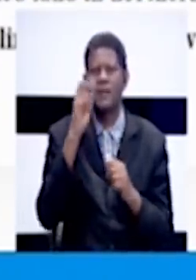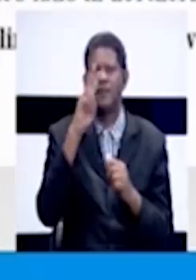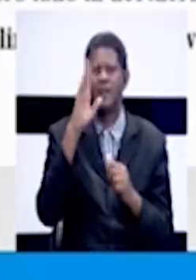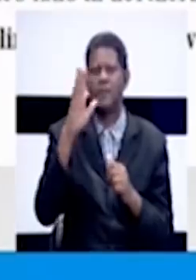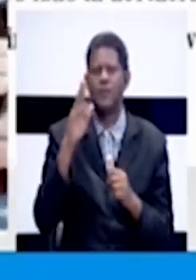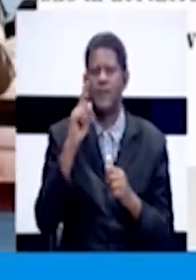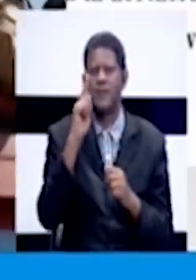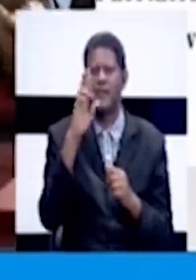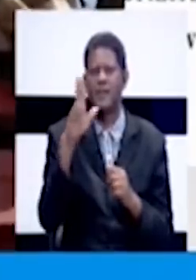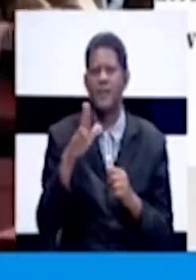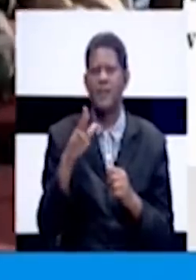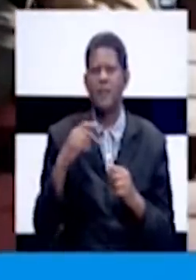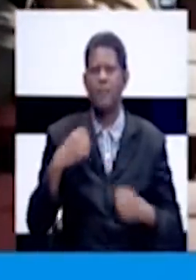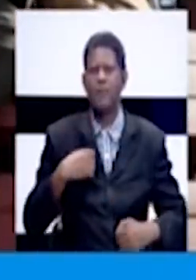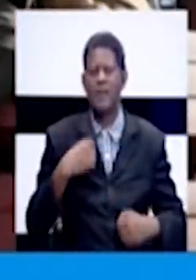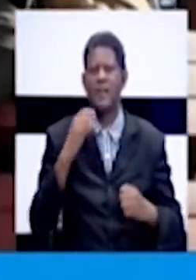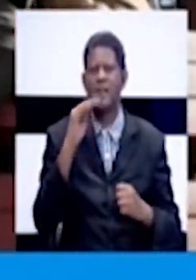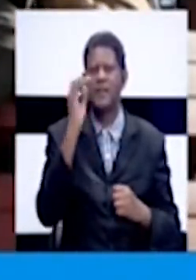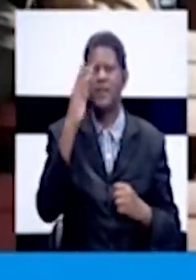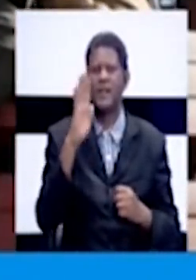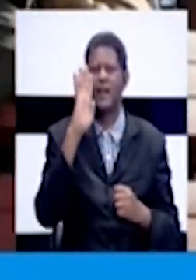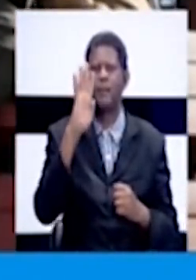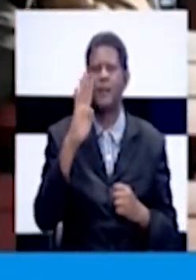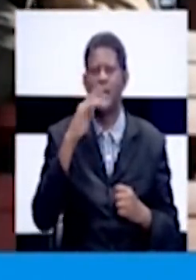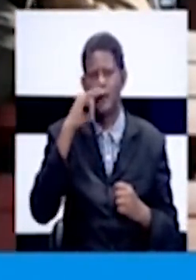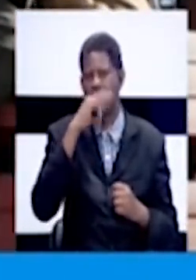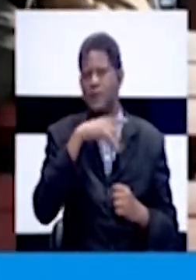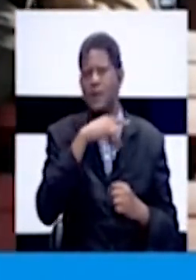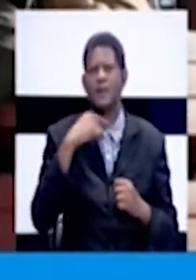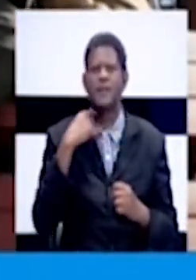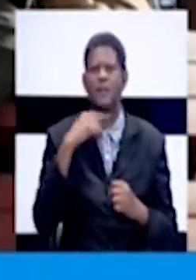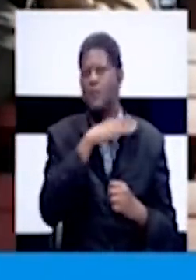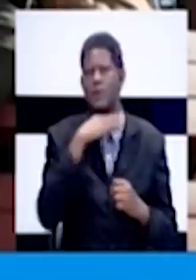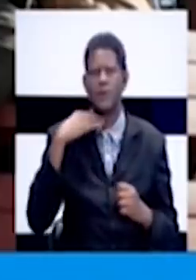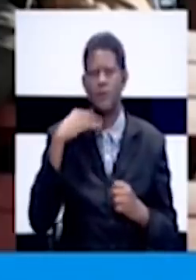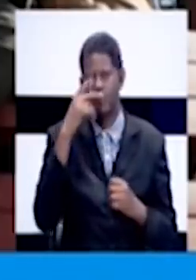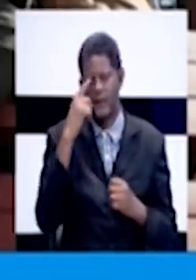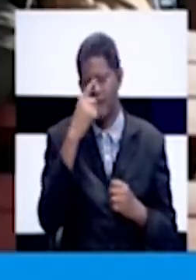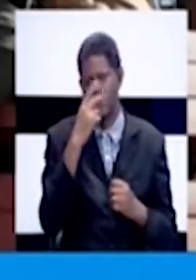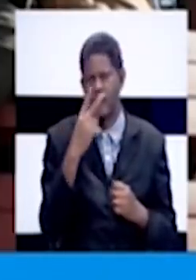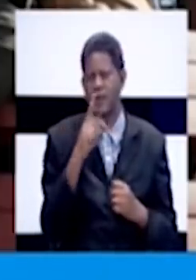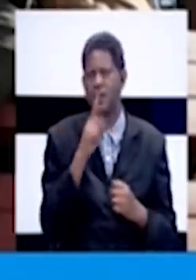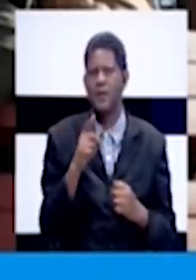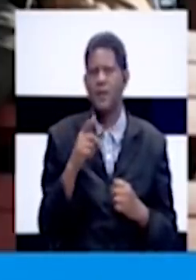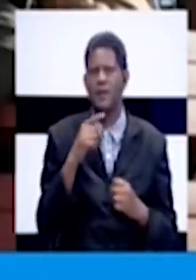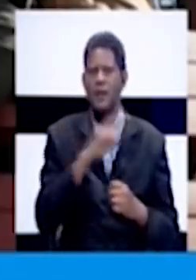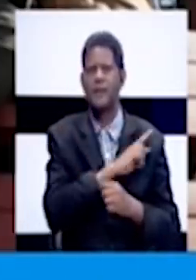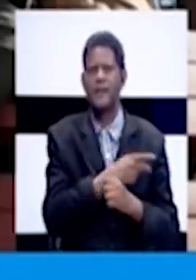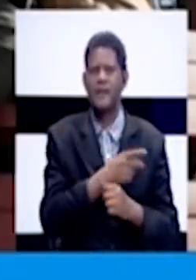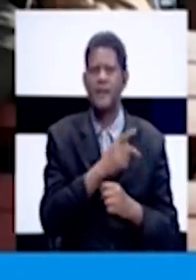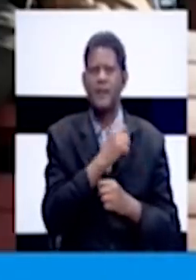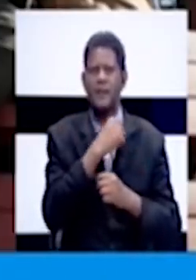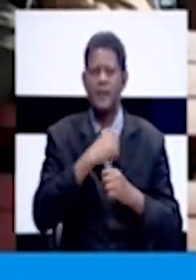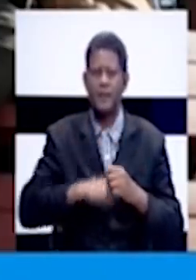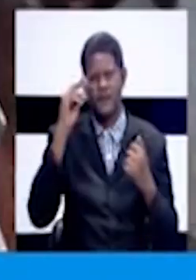ነርስ ምልሻ ምሓራ ናይ 4 ቆልዑ ተፃውንቲ ክሳዶም ክበትክዎም ብዓይኒ ርአ እየ ነፍሰ ፁር ሰበይቲ ድማ ከብዳ ቐሊዶም ቆልዓ ክቐትሉ ድማ